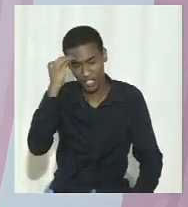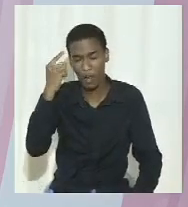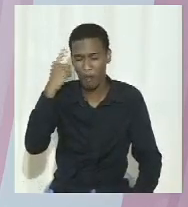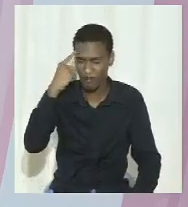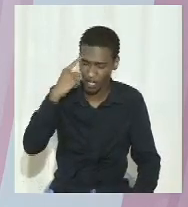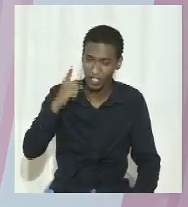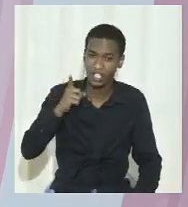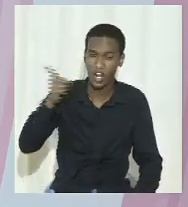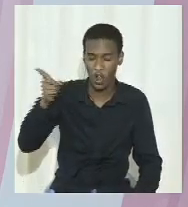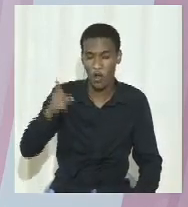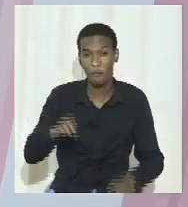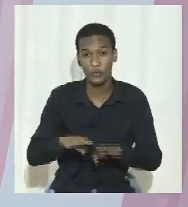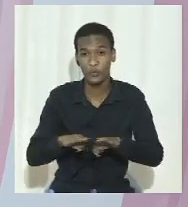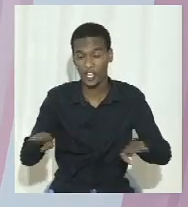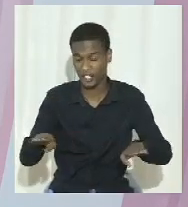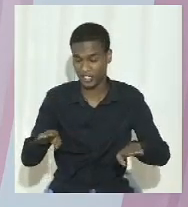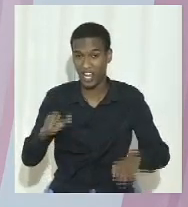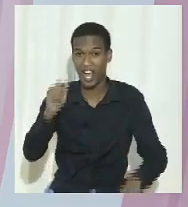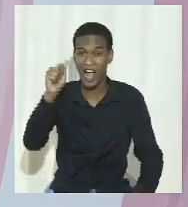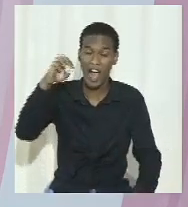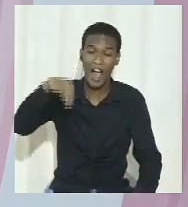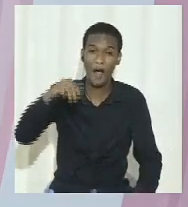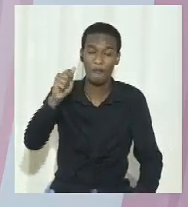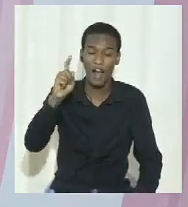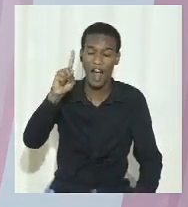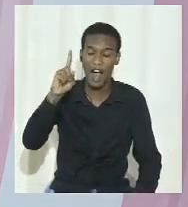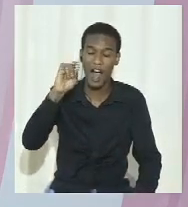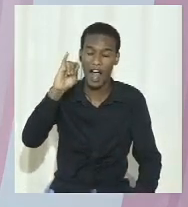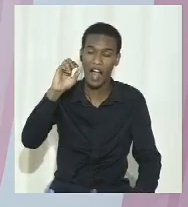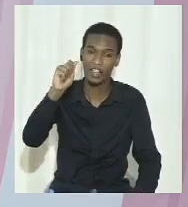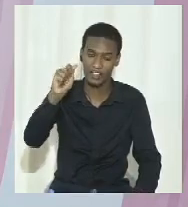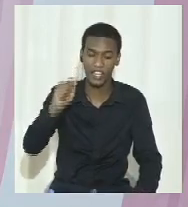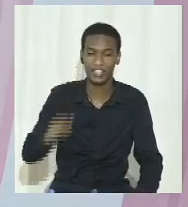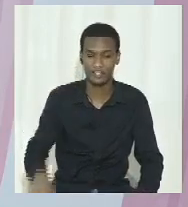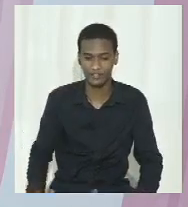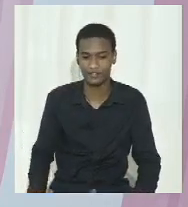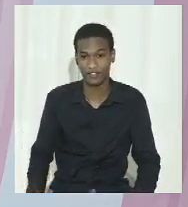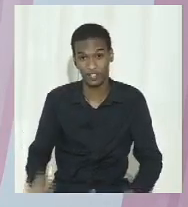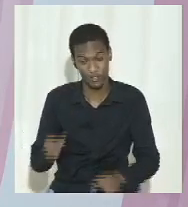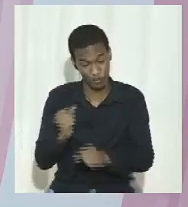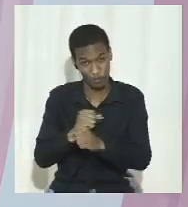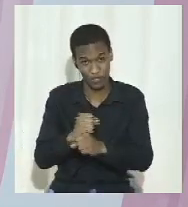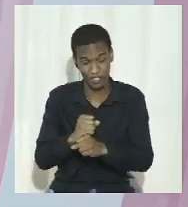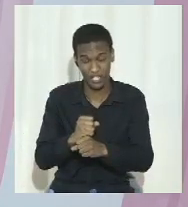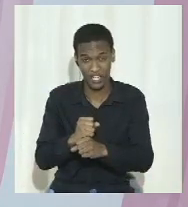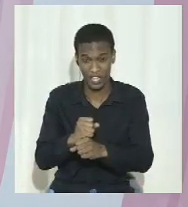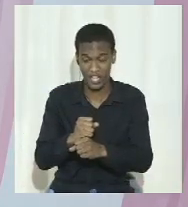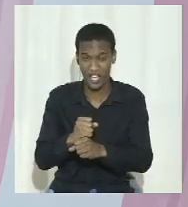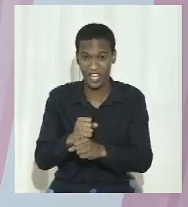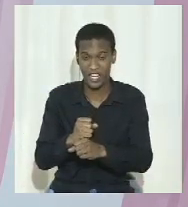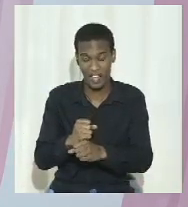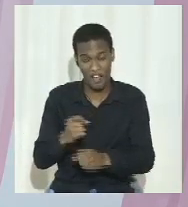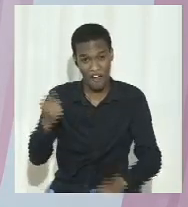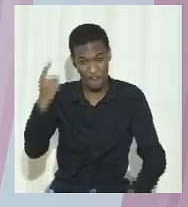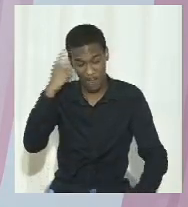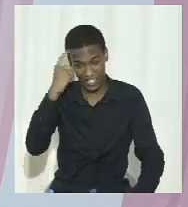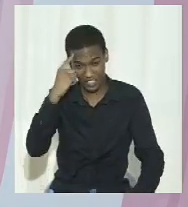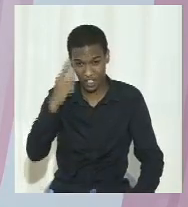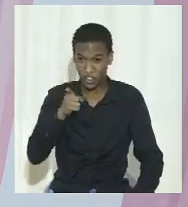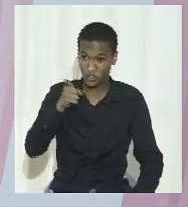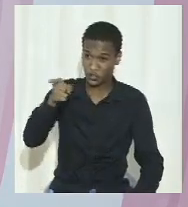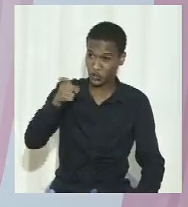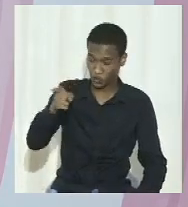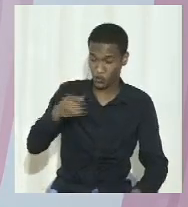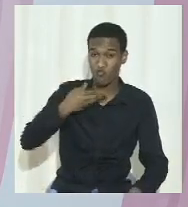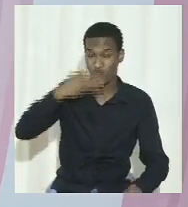toeram-pitsaboana ny amadia ireny a eo koa na tsy misoratra eny zareo fa fantatra hoe marefo satria mitondra